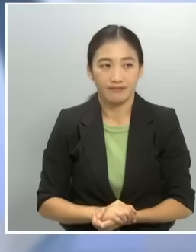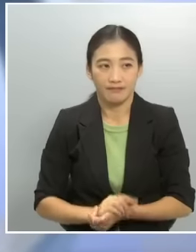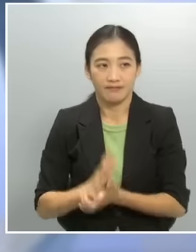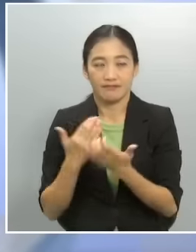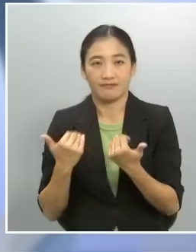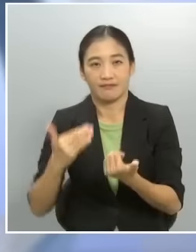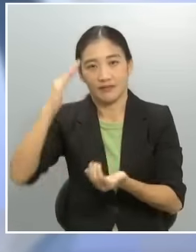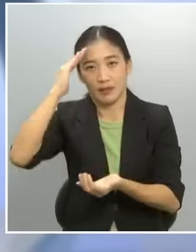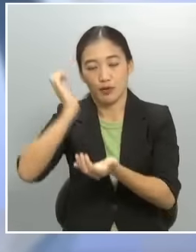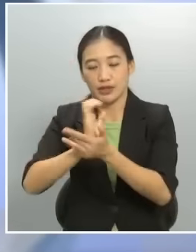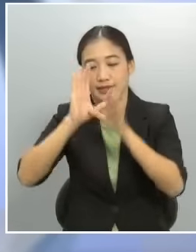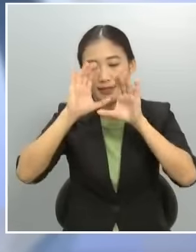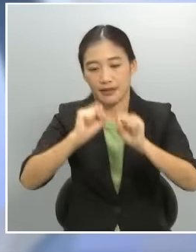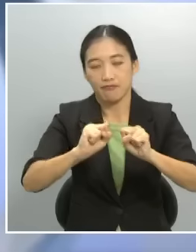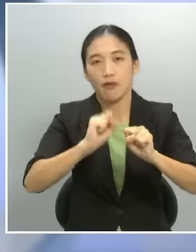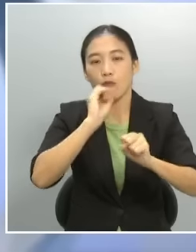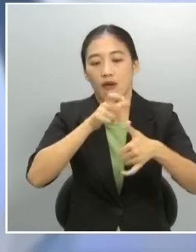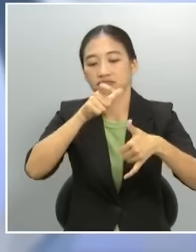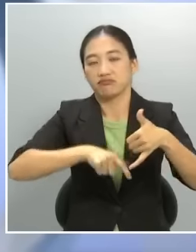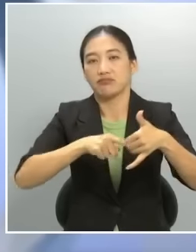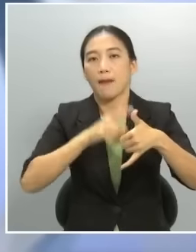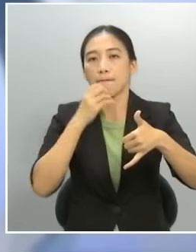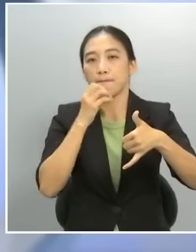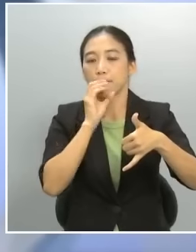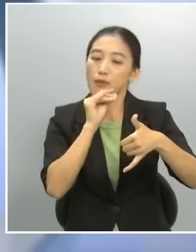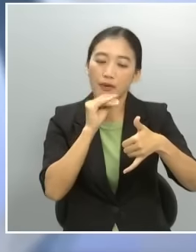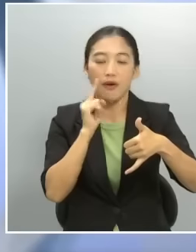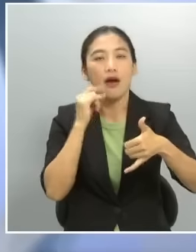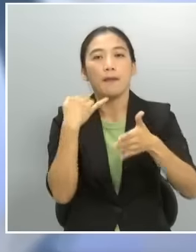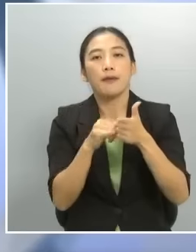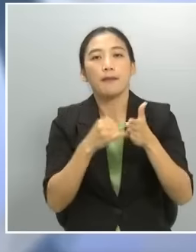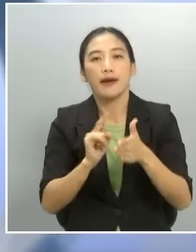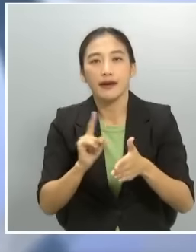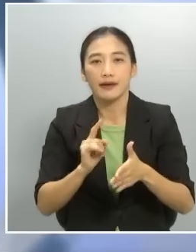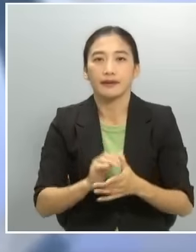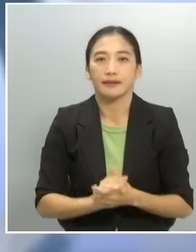เรียบร้อย ห รือเพื่อให้พ้นการจับกุมหรือรับของโจ